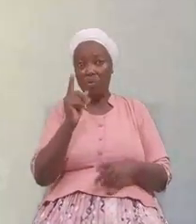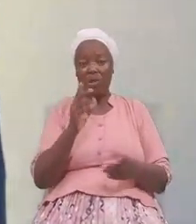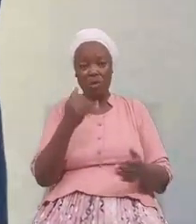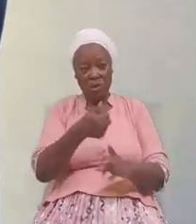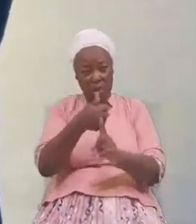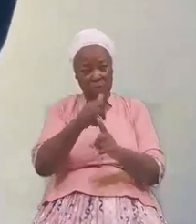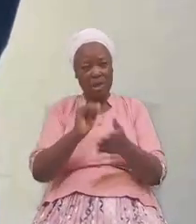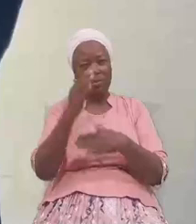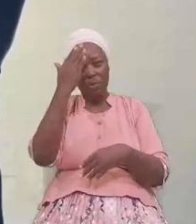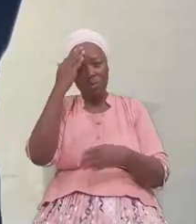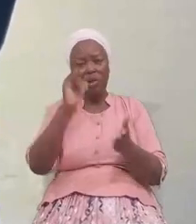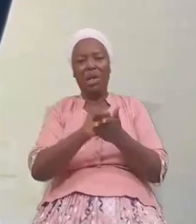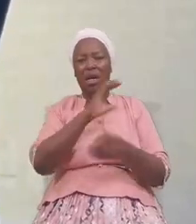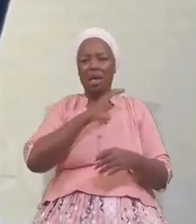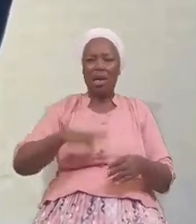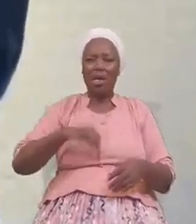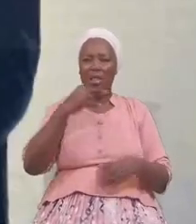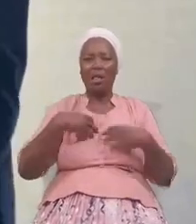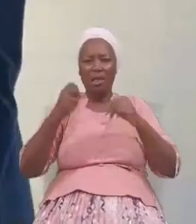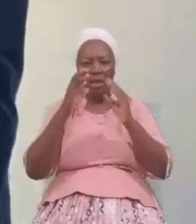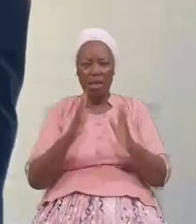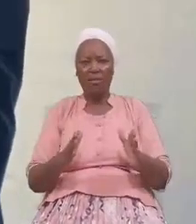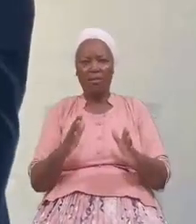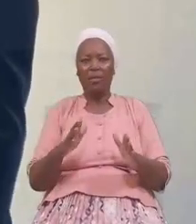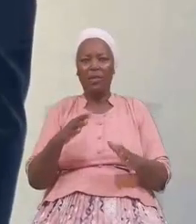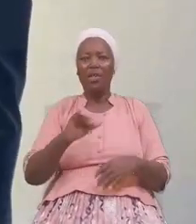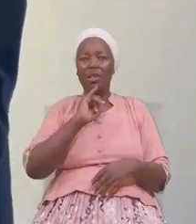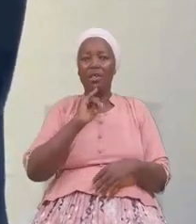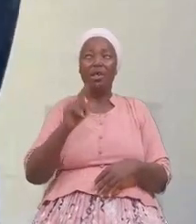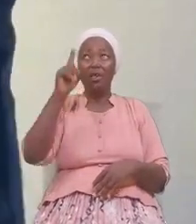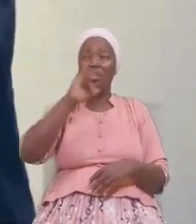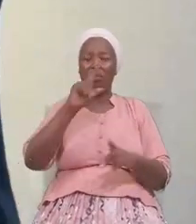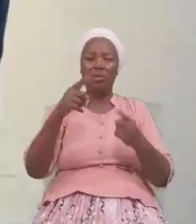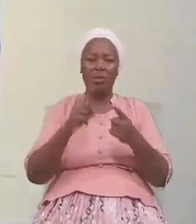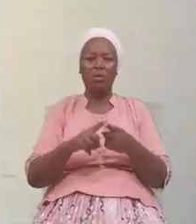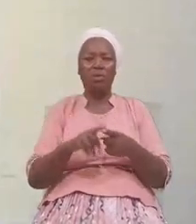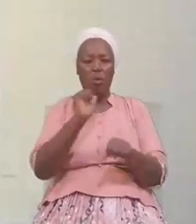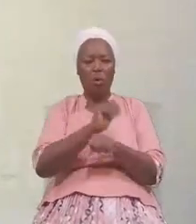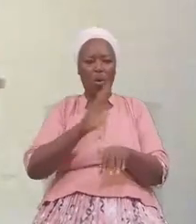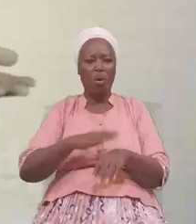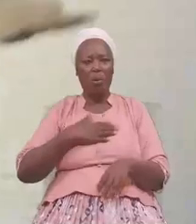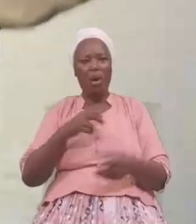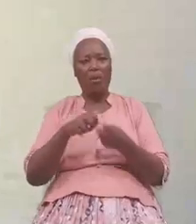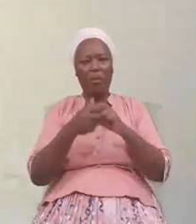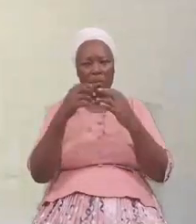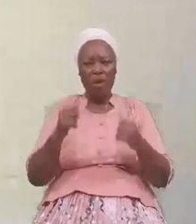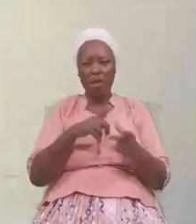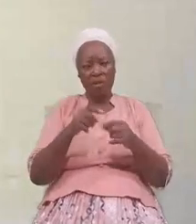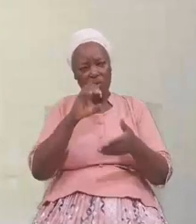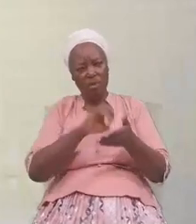de ça pour que Christ le Sauveur va régler mon problème maintenant. Et tu enlèves cela